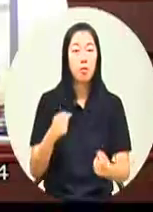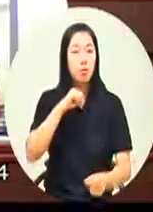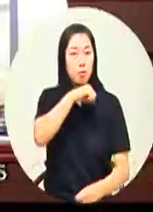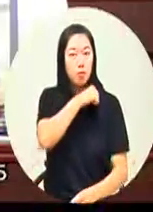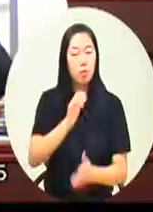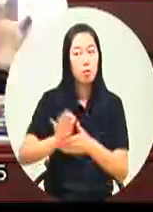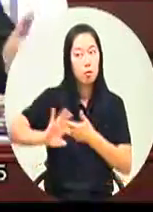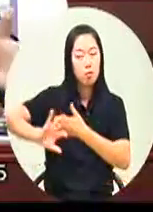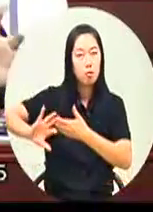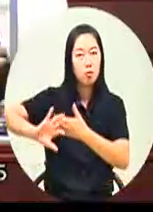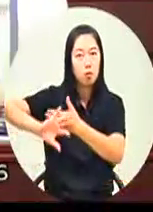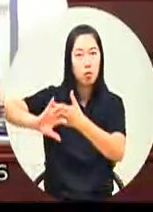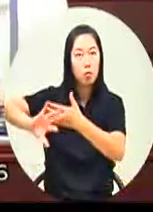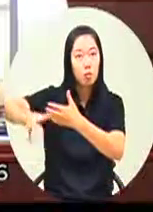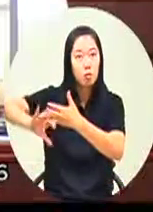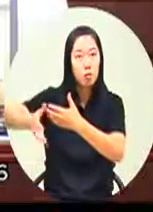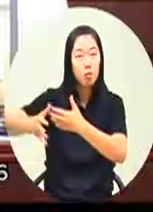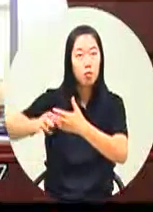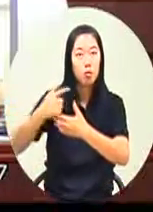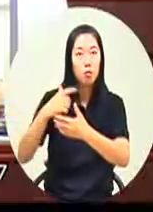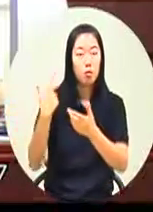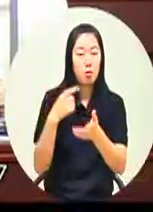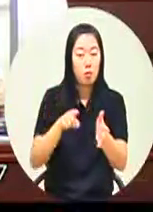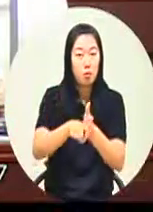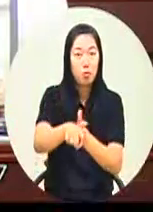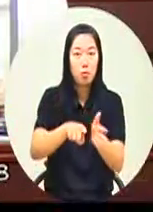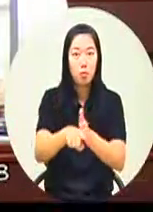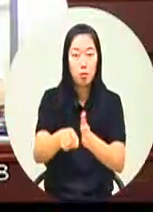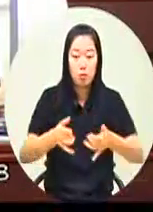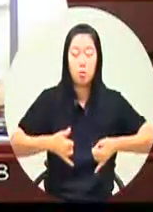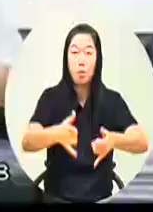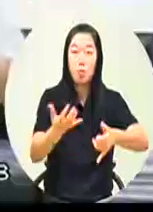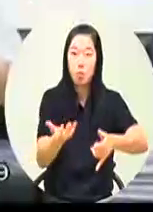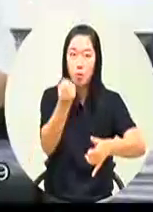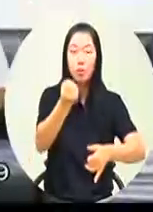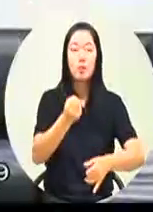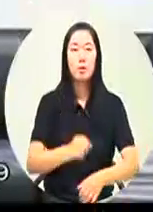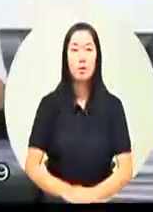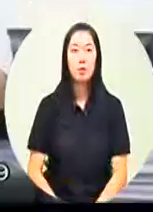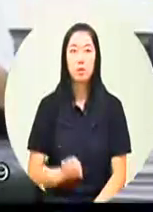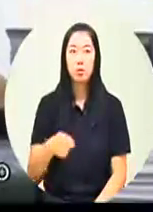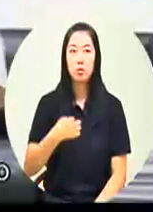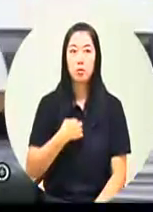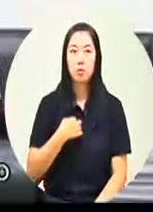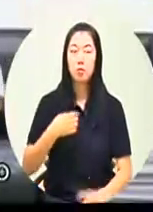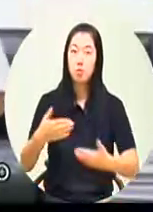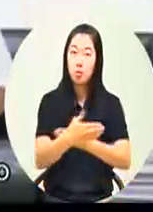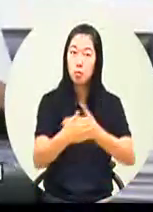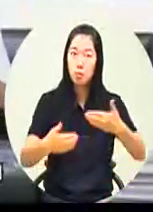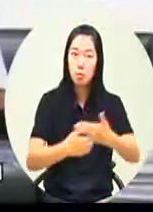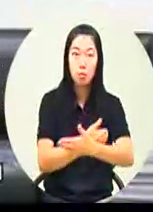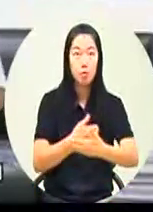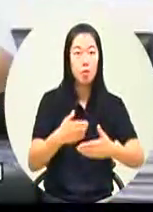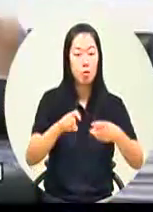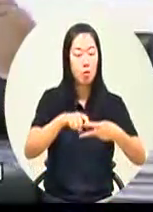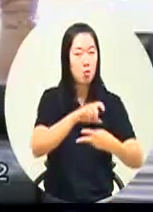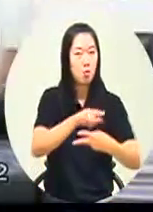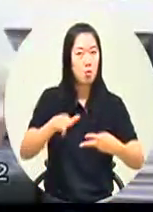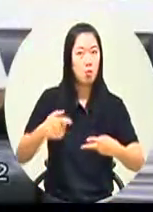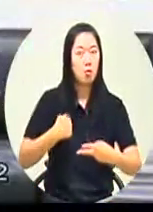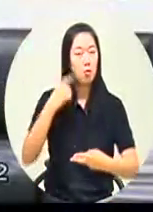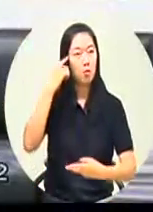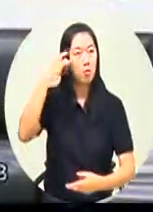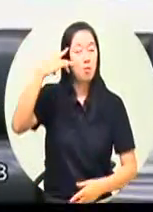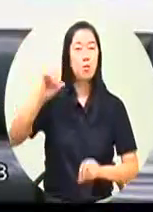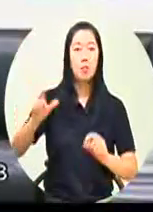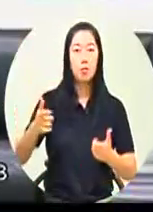其他国家、哦、路段的部分它会有专用路权呐、 啊。不是，因为我们的交通工具都不是我们发明的吧？ 是是， 世界各国早